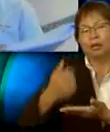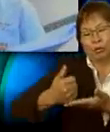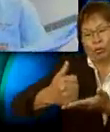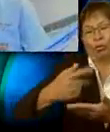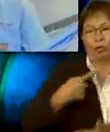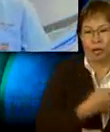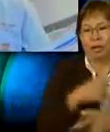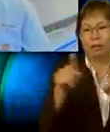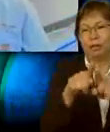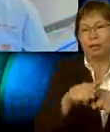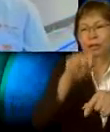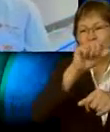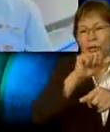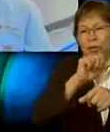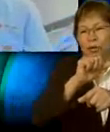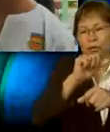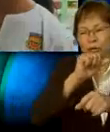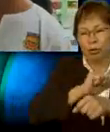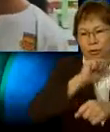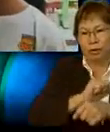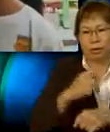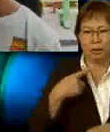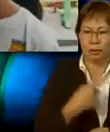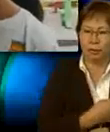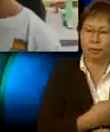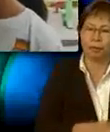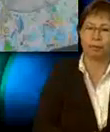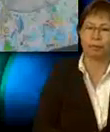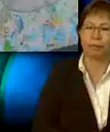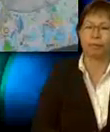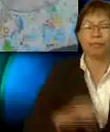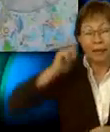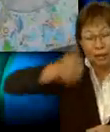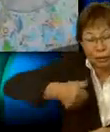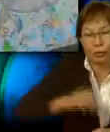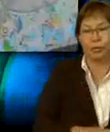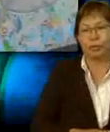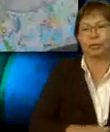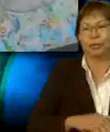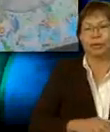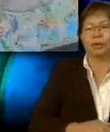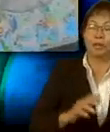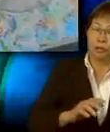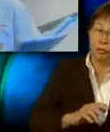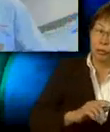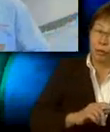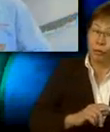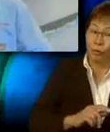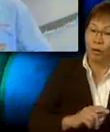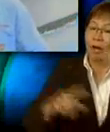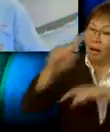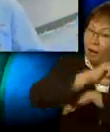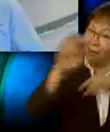kita. Macam tugasan hidupan laut ni. Besok? Ya, esok. 10 hari bulan, hari